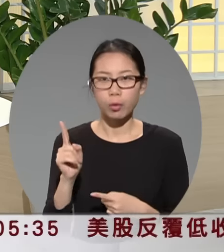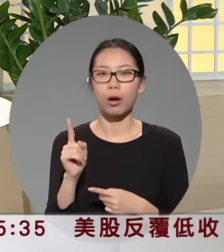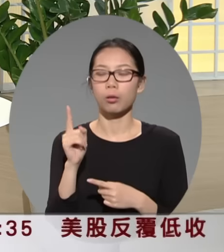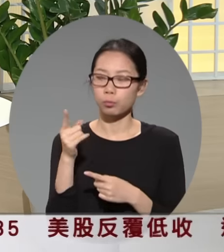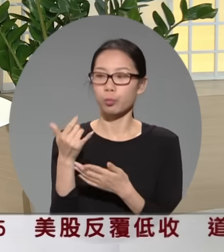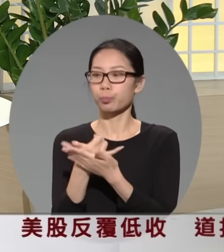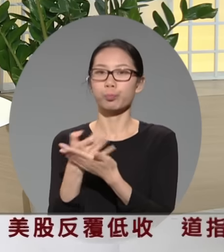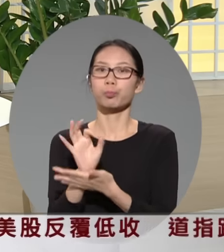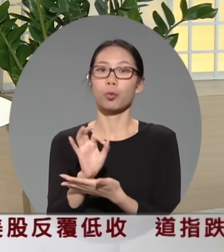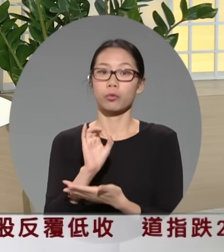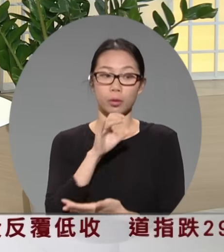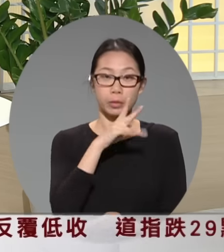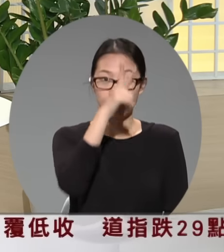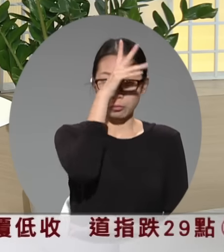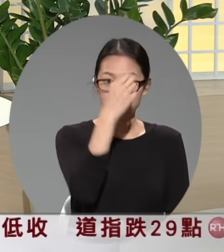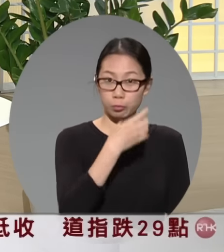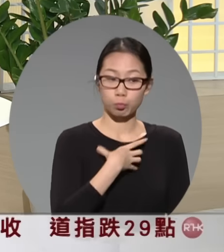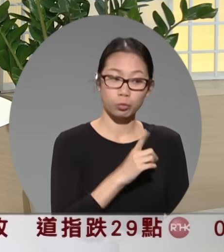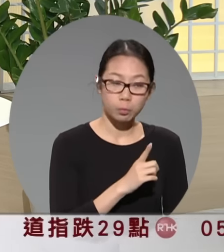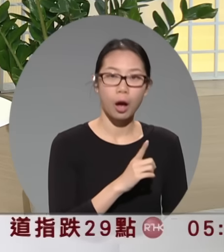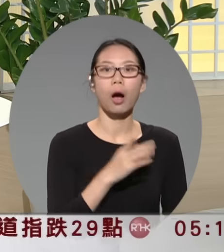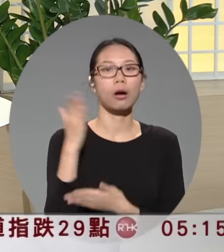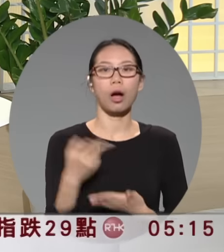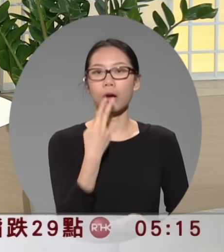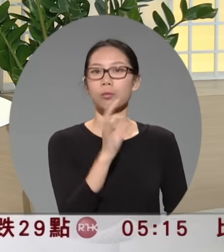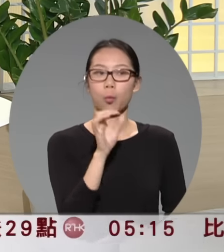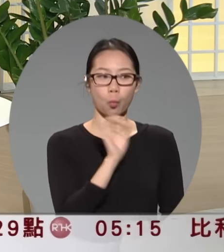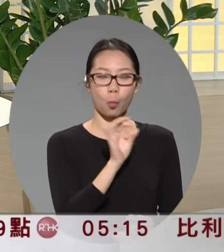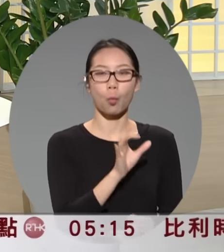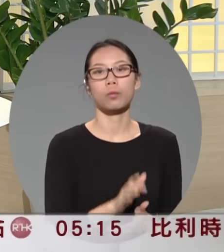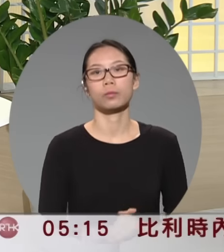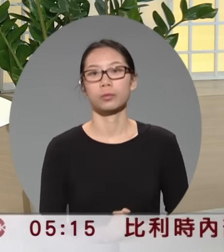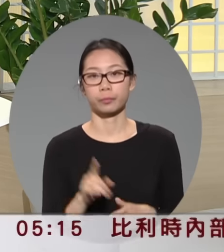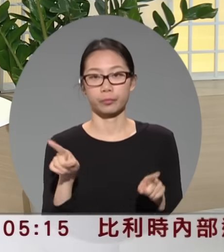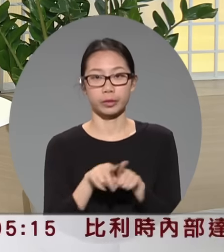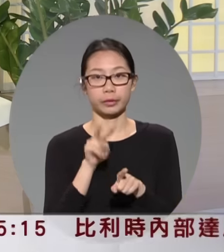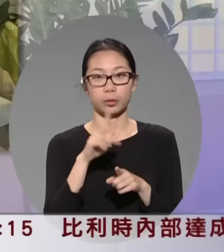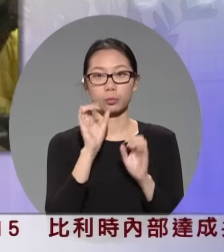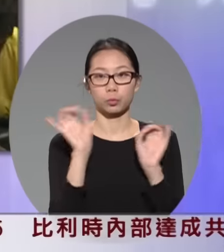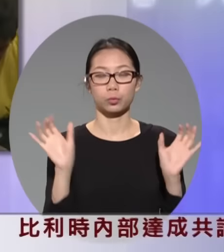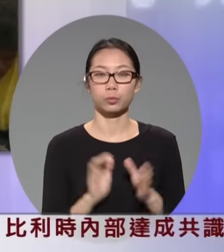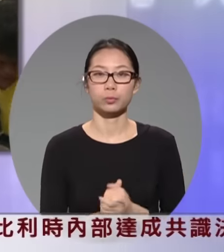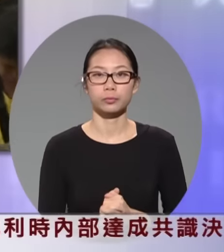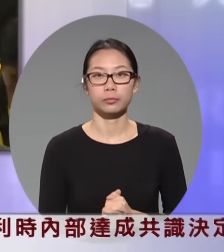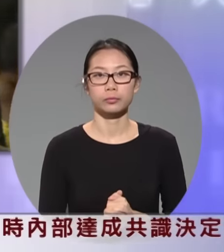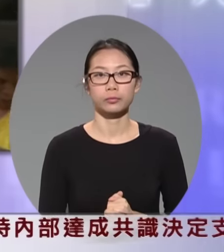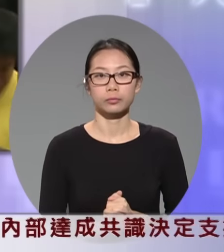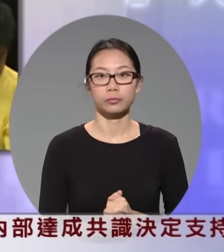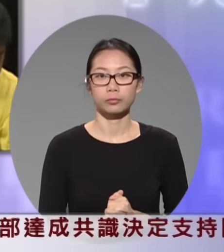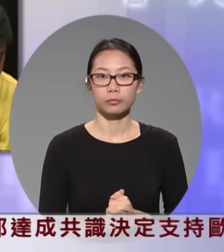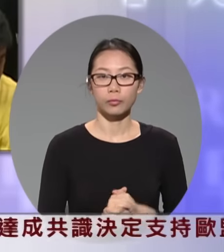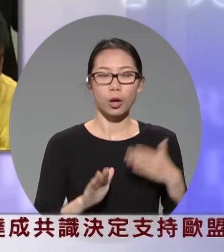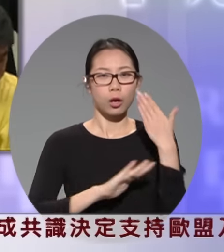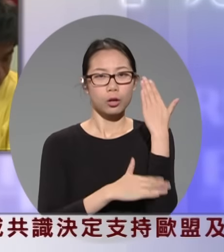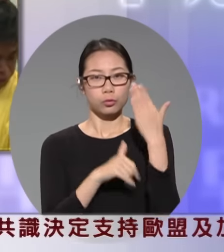到現任特首梁振英，佢就一啲都唔客氣。我哋睇下咧，尋日記者會嘅報導啊。 胡国兴宣